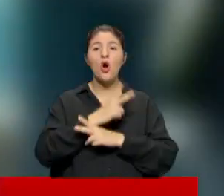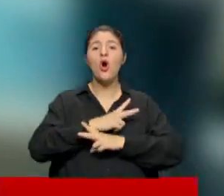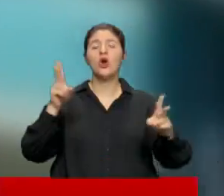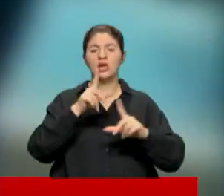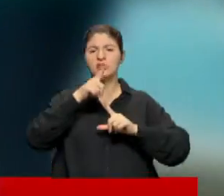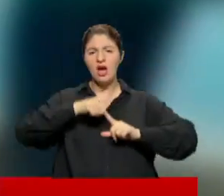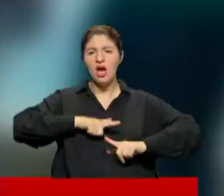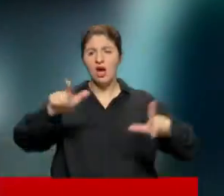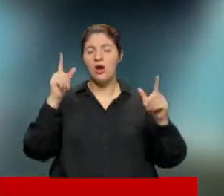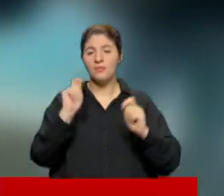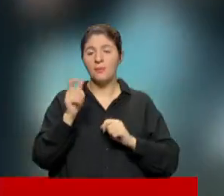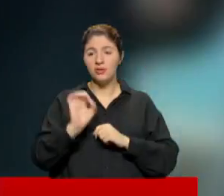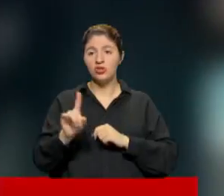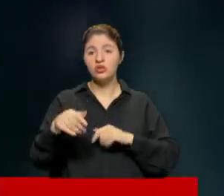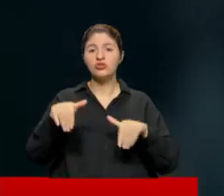sesleri